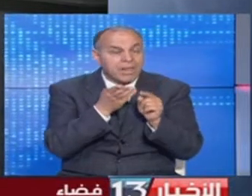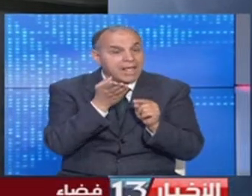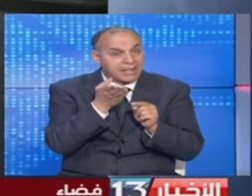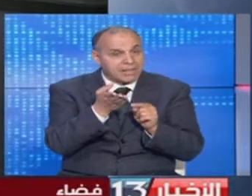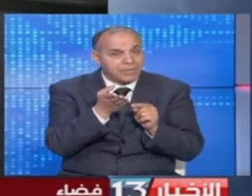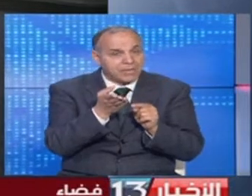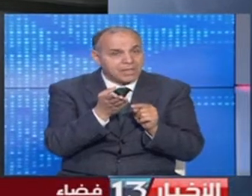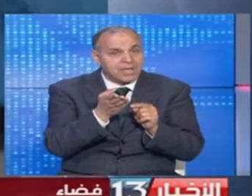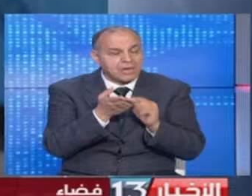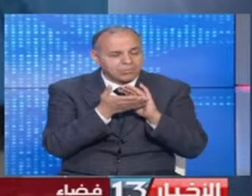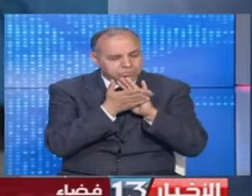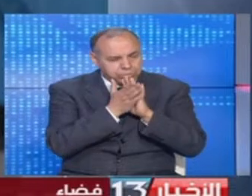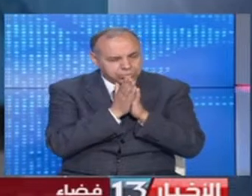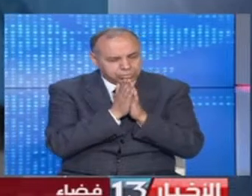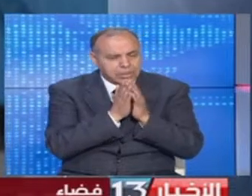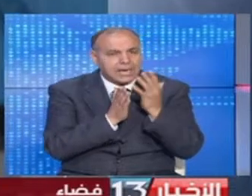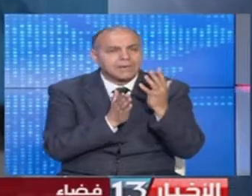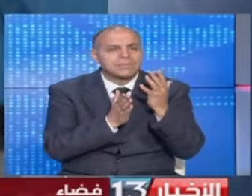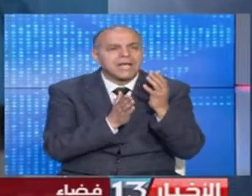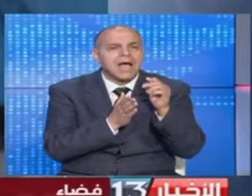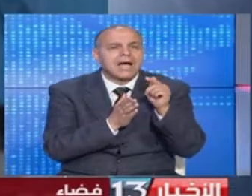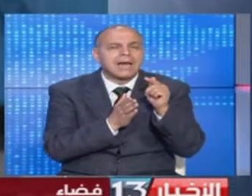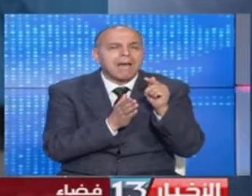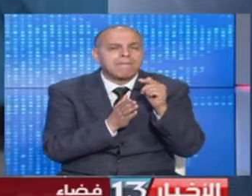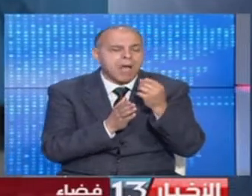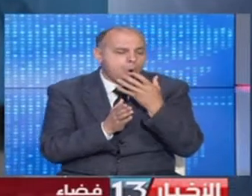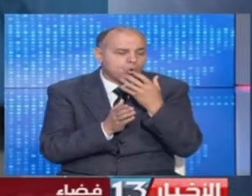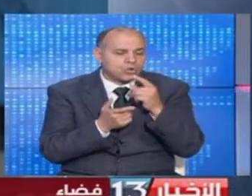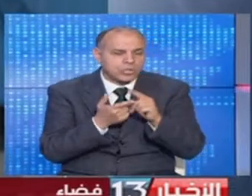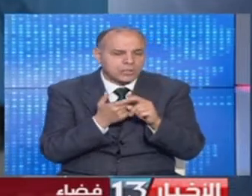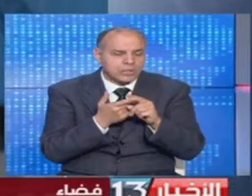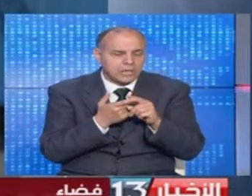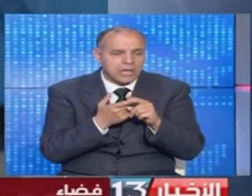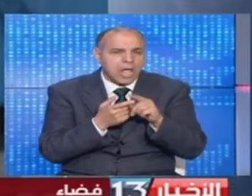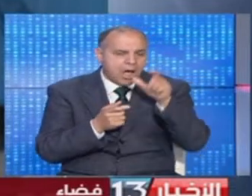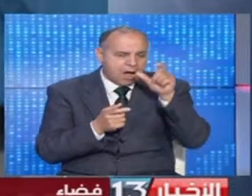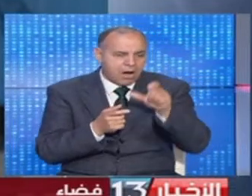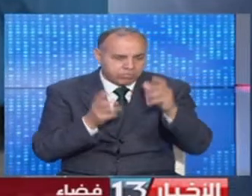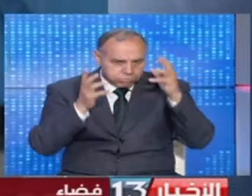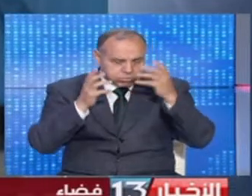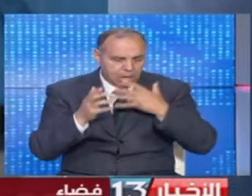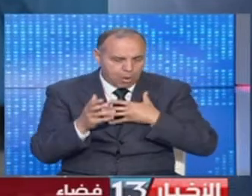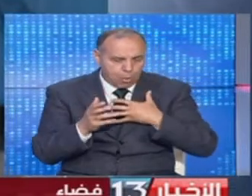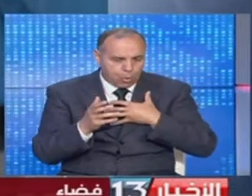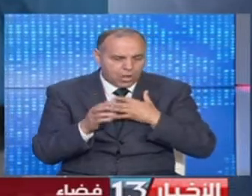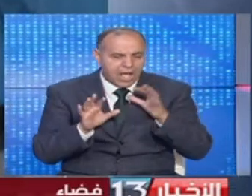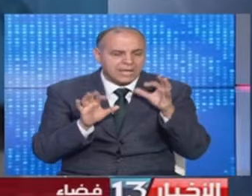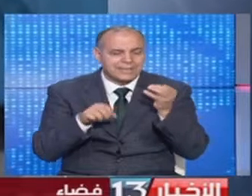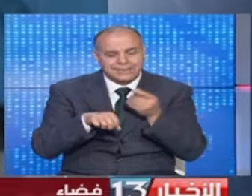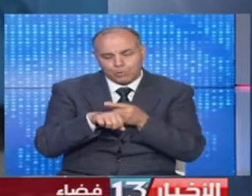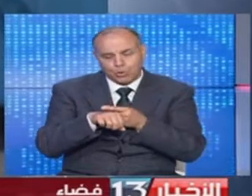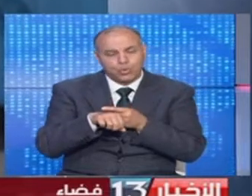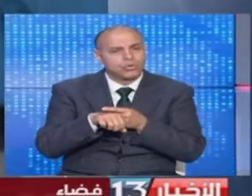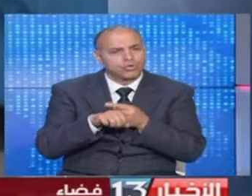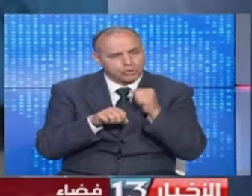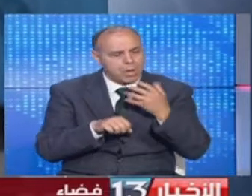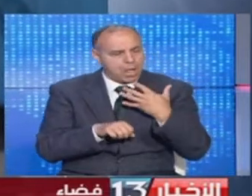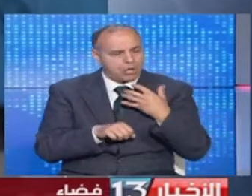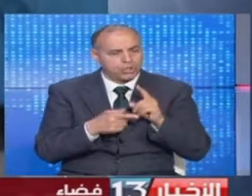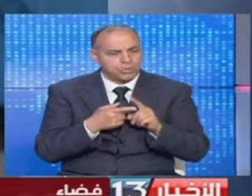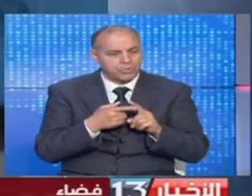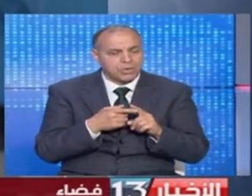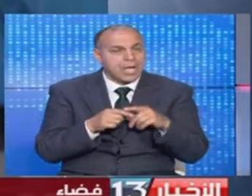انتج نحو خمسه جرامات من الاكسجين اي ما يكفي ل تنفس رائد فضاء مده عشر دقائق تقريبا